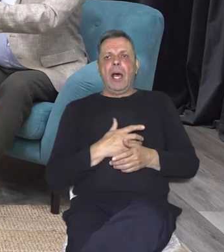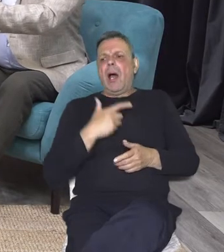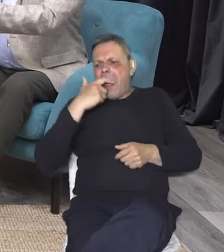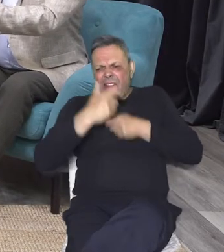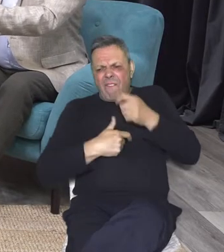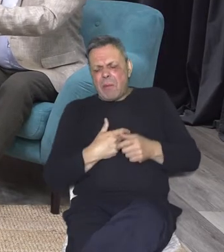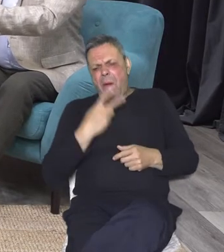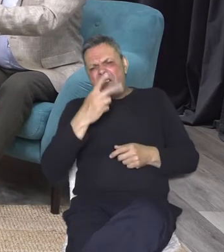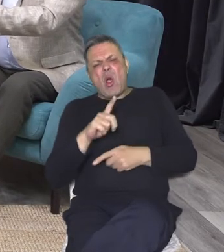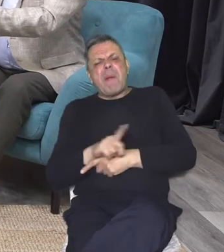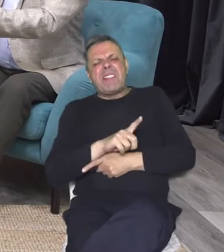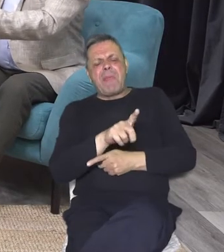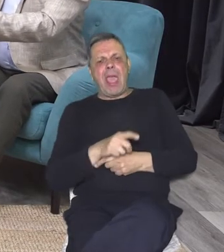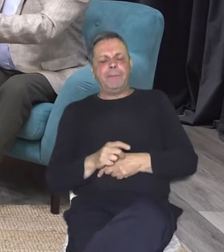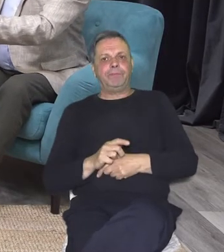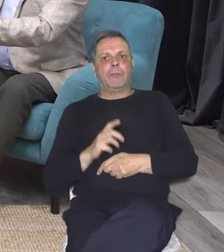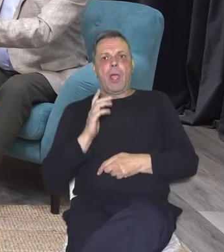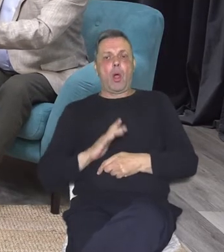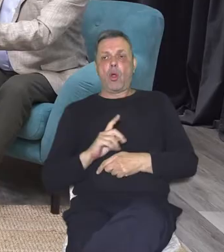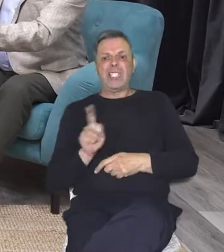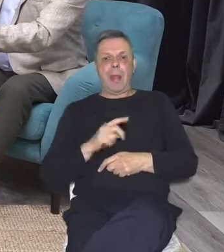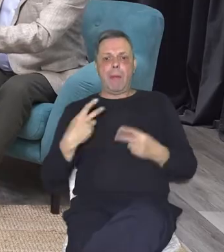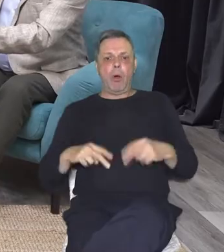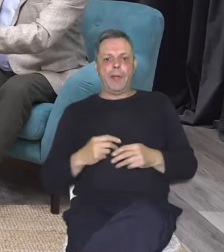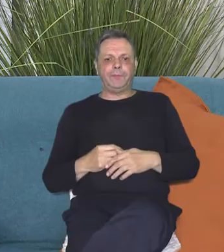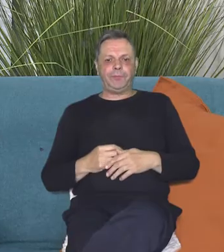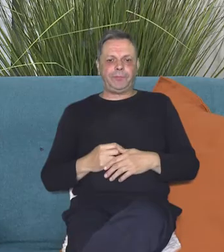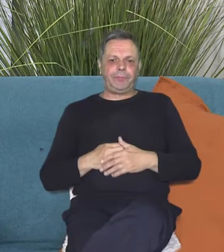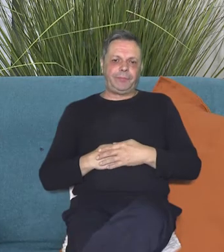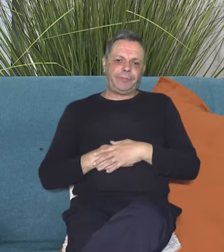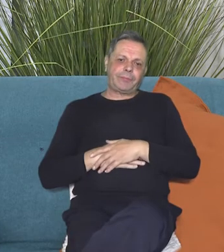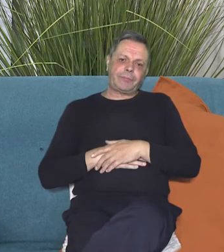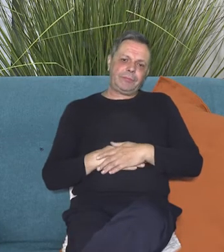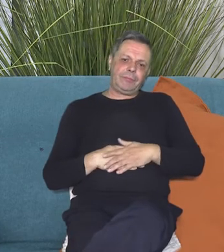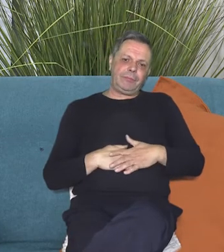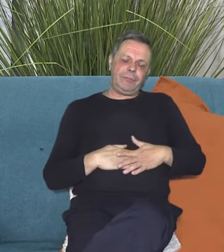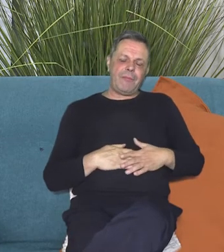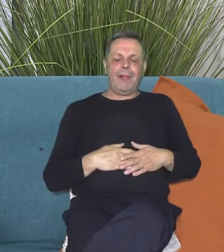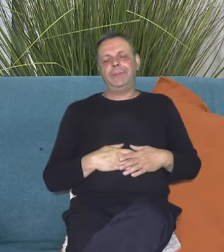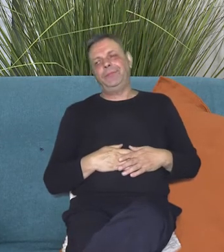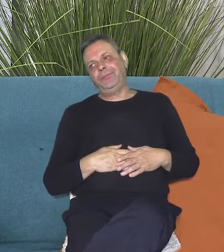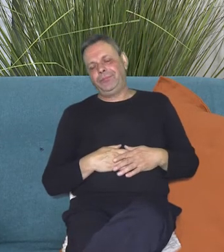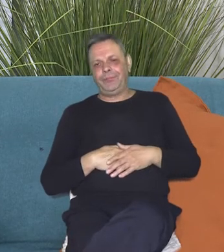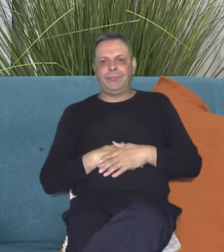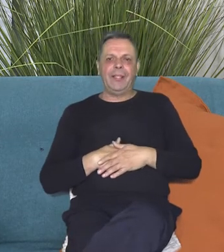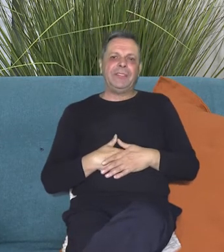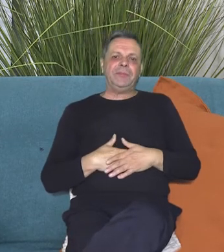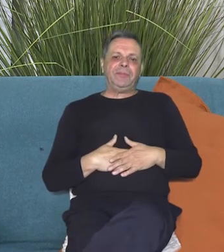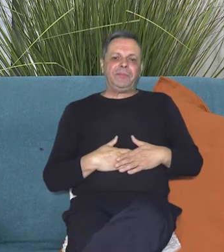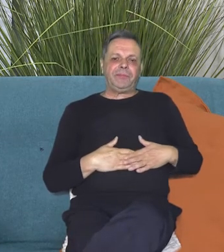neke reklamne filmiće s tim zmijama, gosti se ne boje? Pa dobro, svi